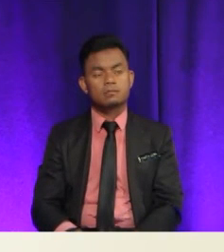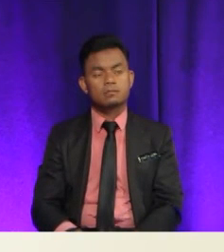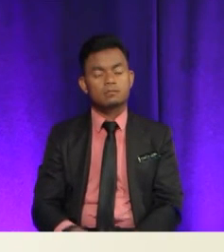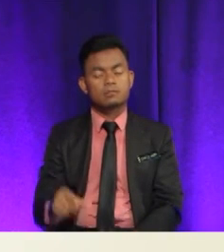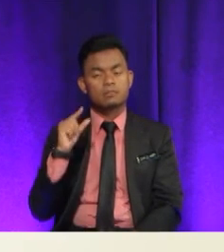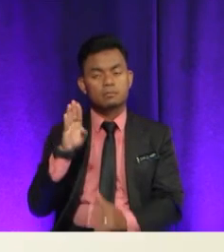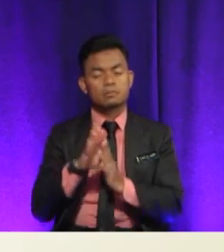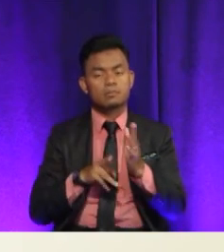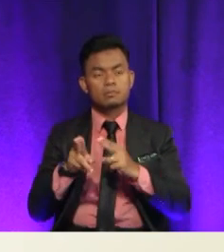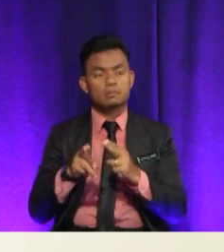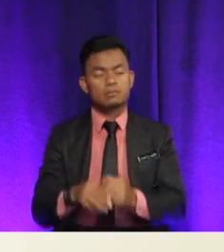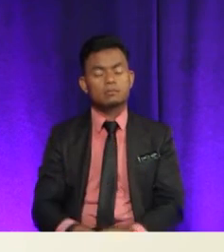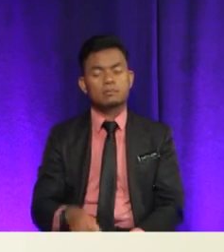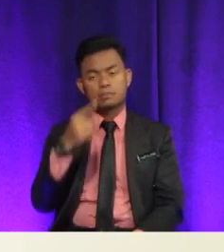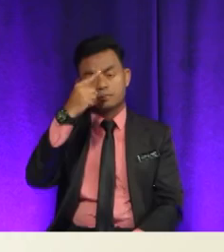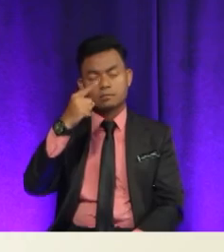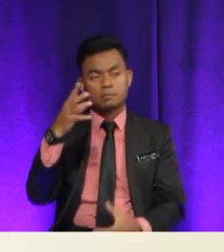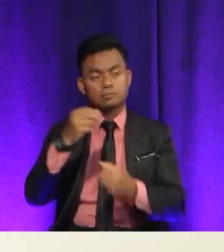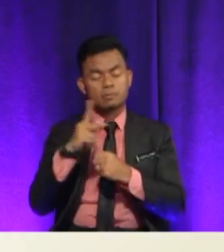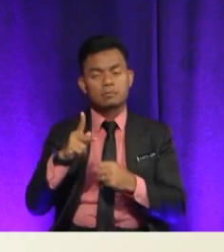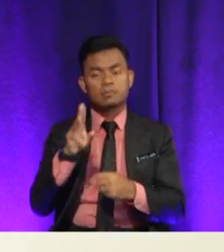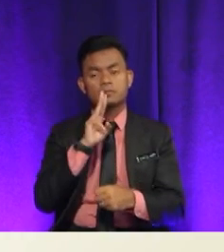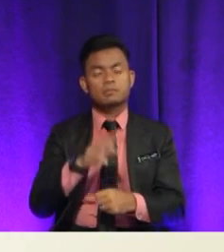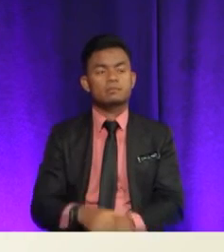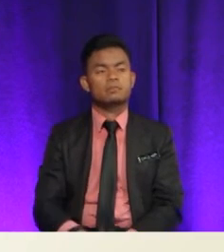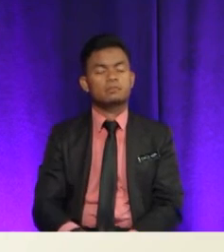perintah permintaan Baginda